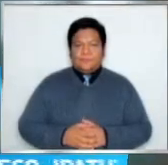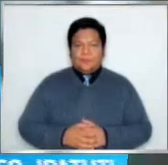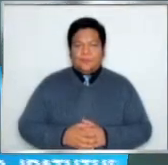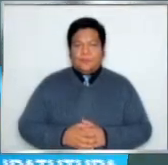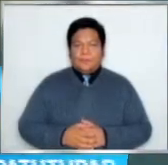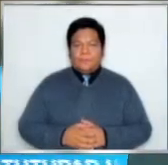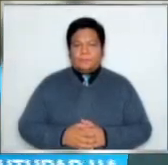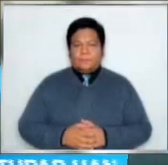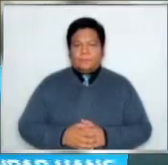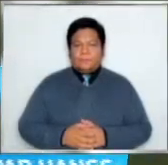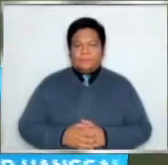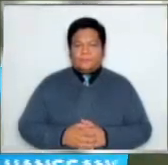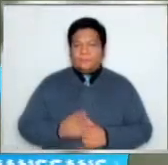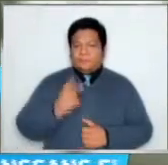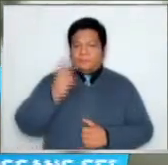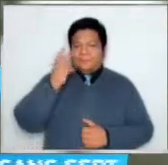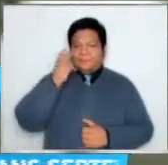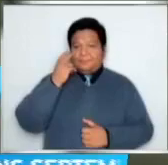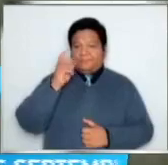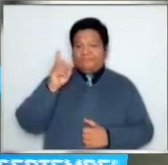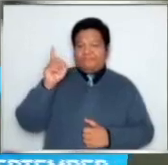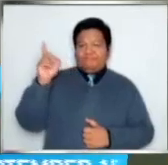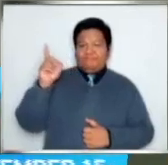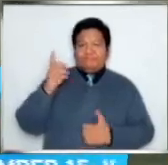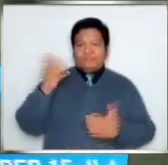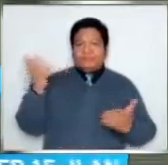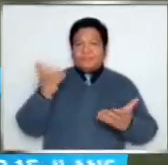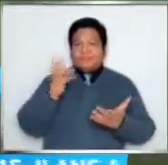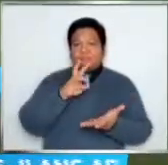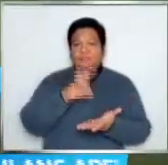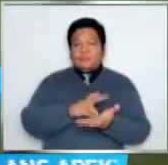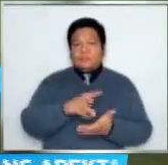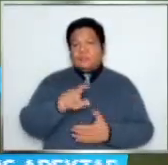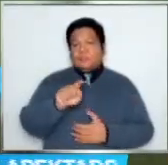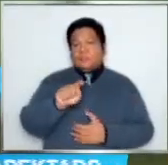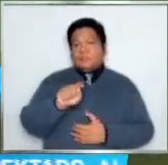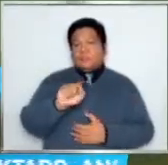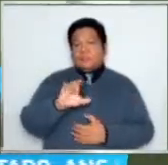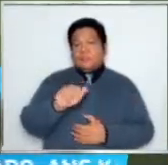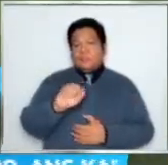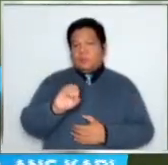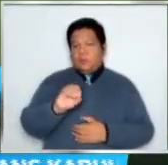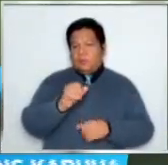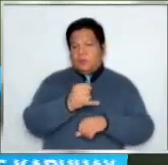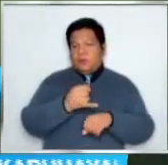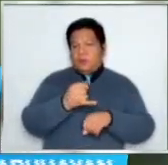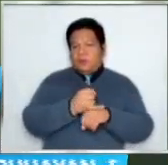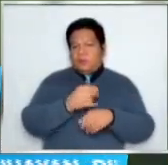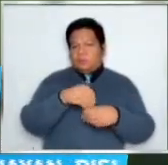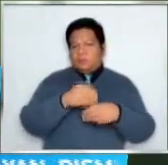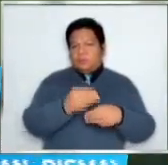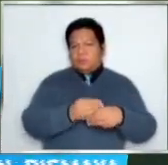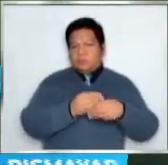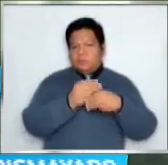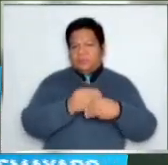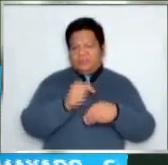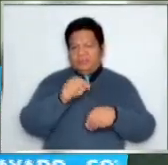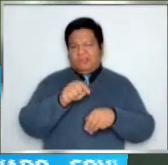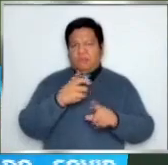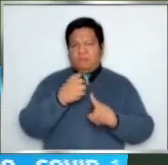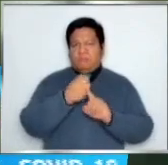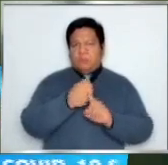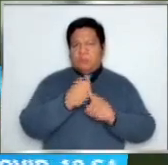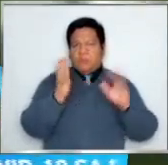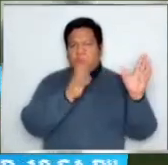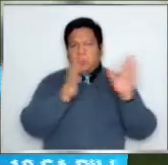Nakuha po yan sa Tikaw Island, Masbate, isa sa mga lugar na dinaanan ng bagyong Julina. Malakas ang dala nitong hangin,